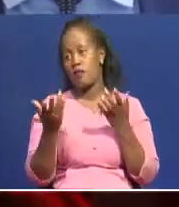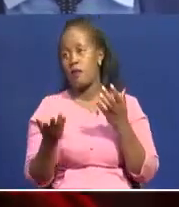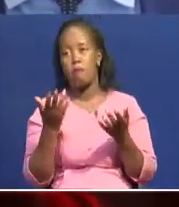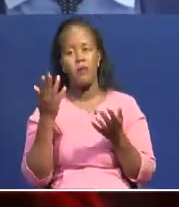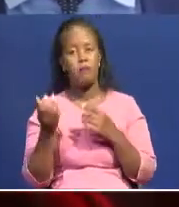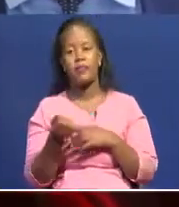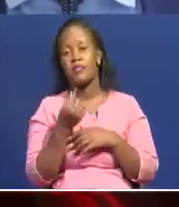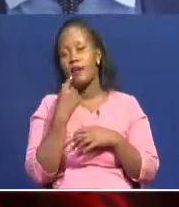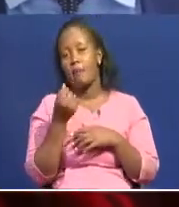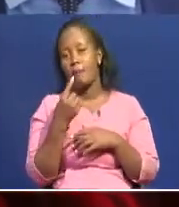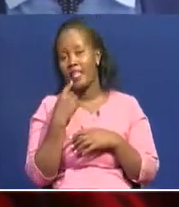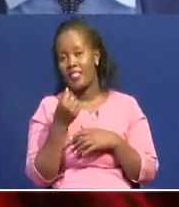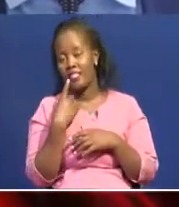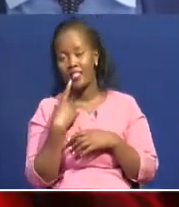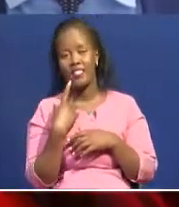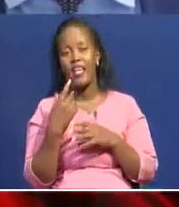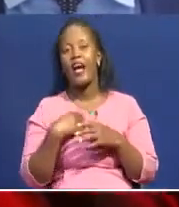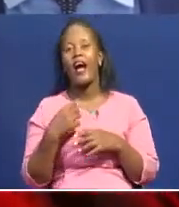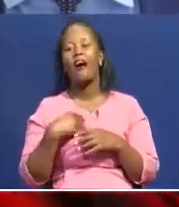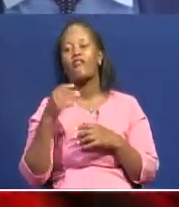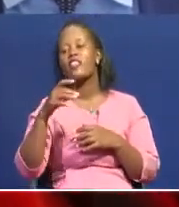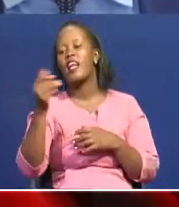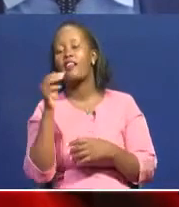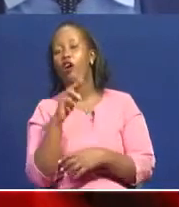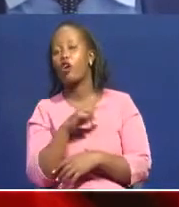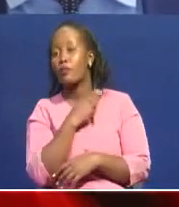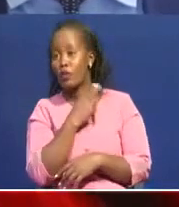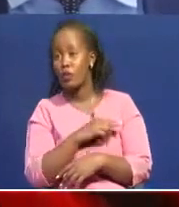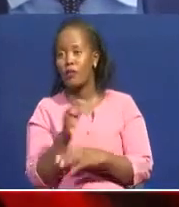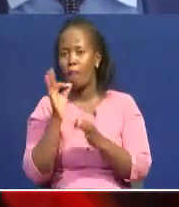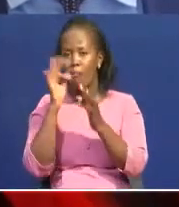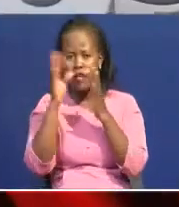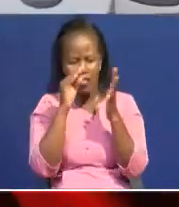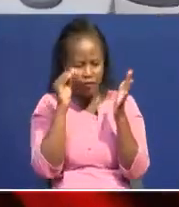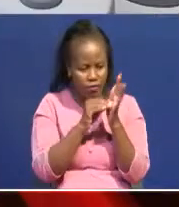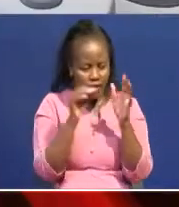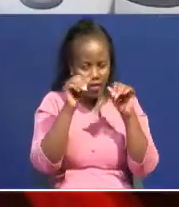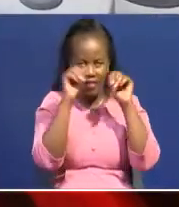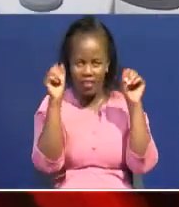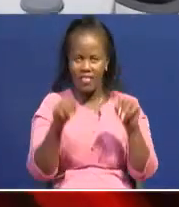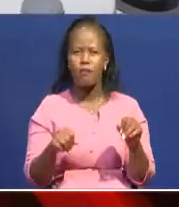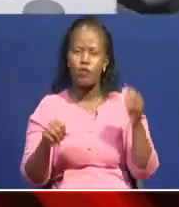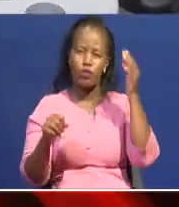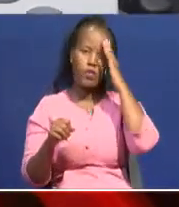zake ama matibabu yake yako kwenye hospitali nyingine, ikiweko kwenye mtandao utaona.